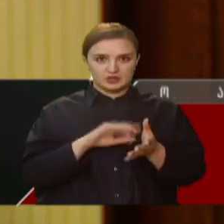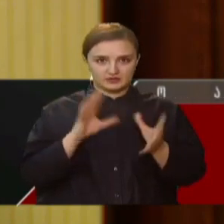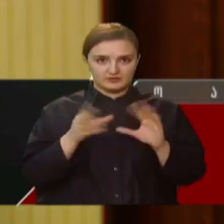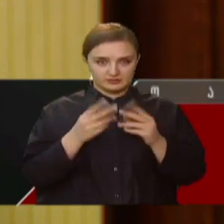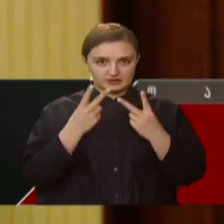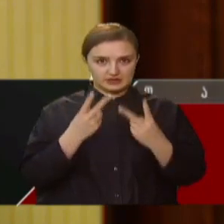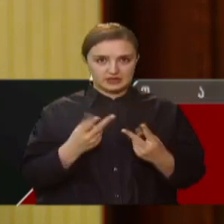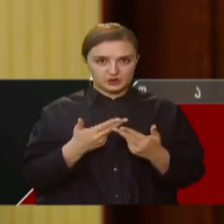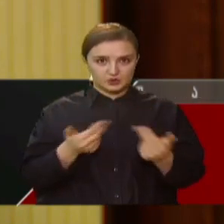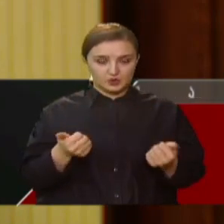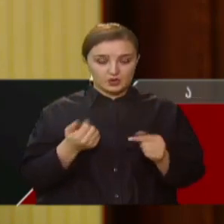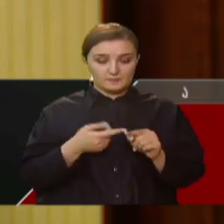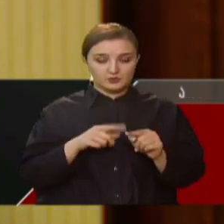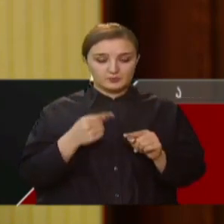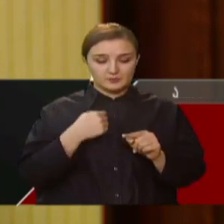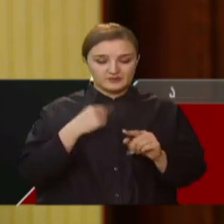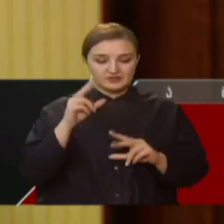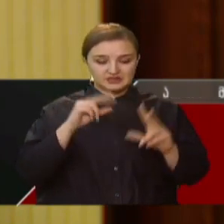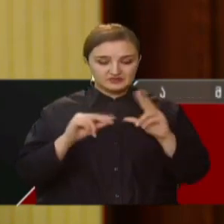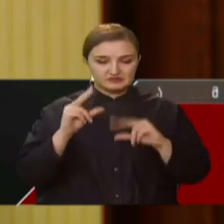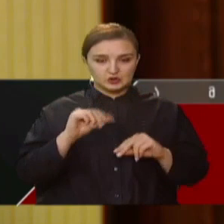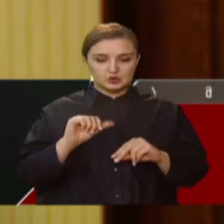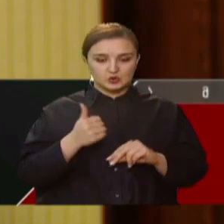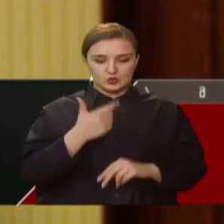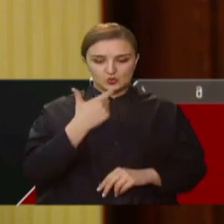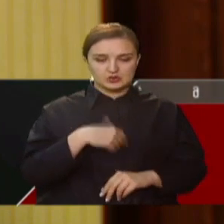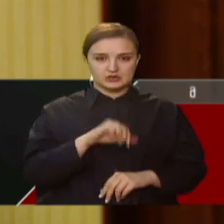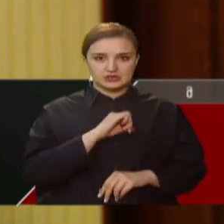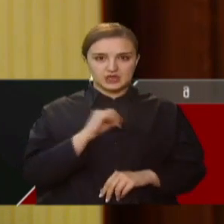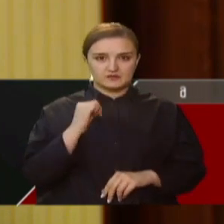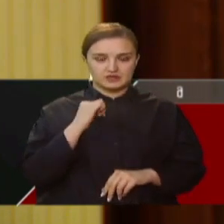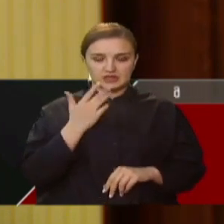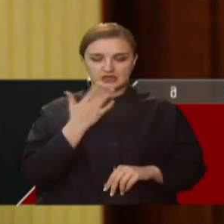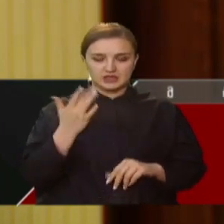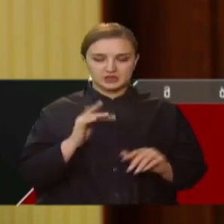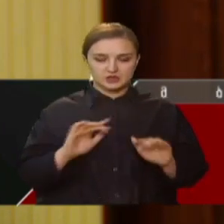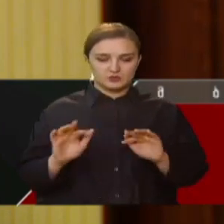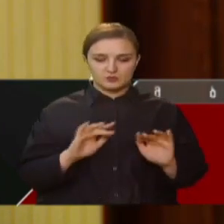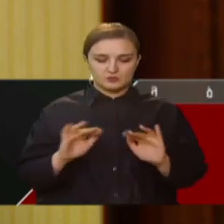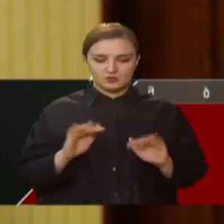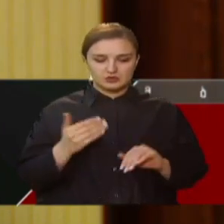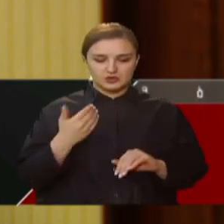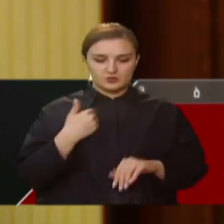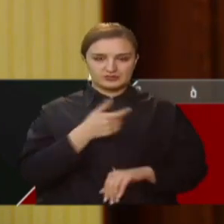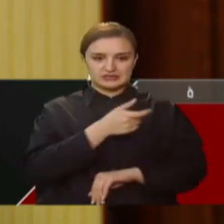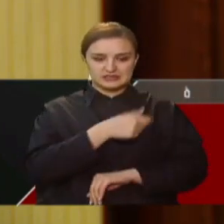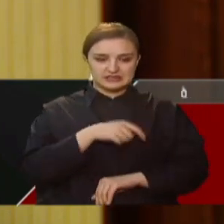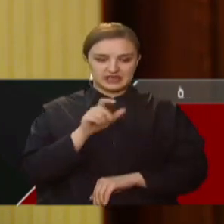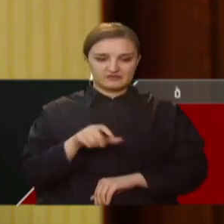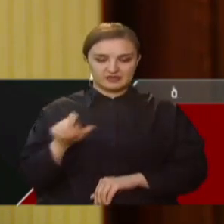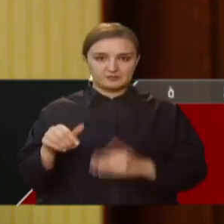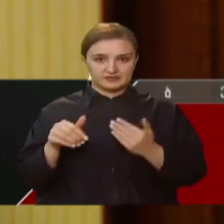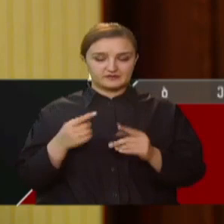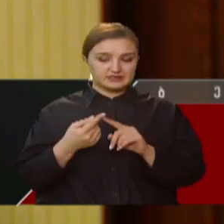არა ამიტომ მე ვთვლი როგორც თავად ნაციონალური მოძრაობის წევრები და თქვენ